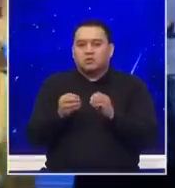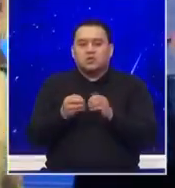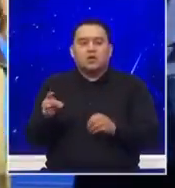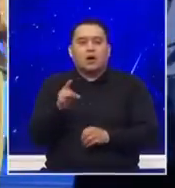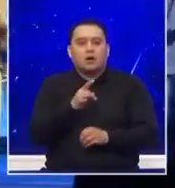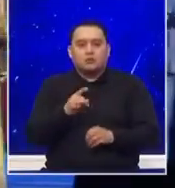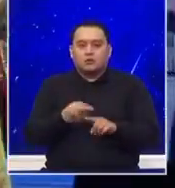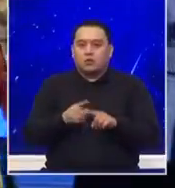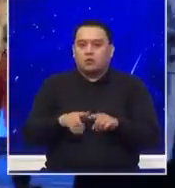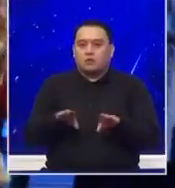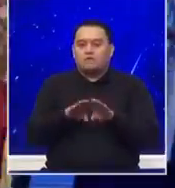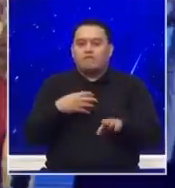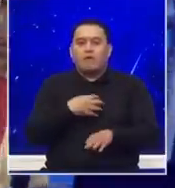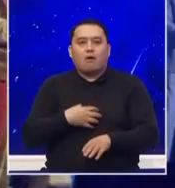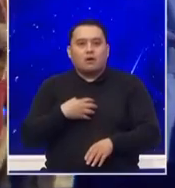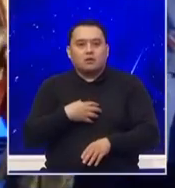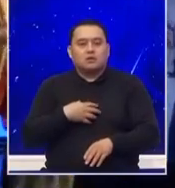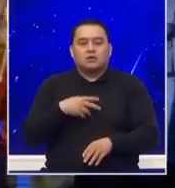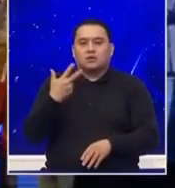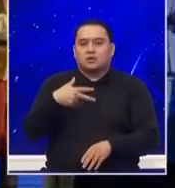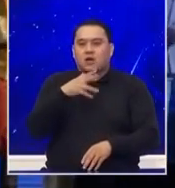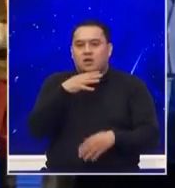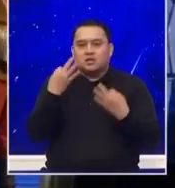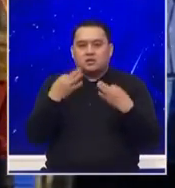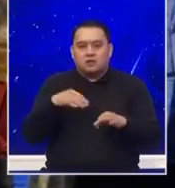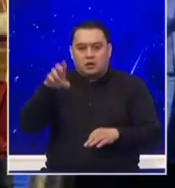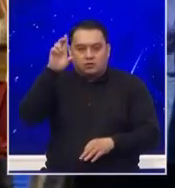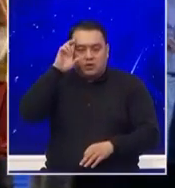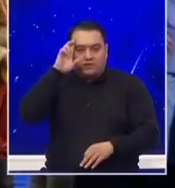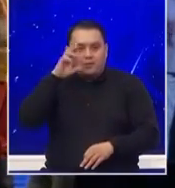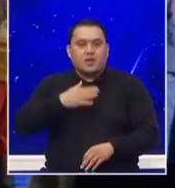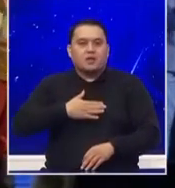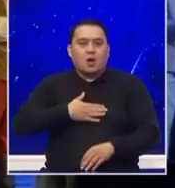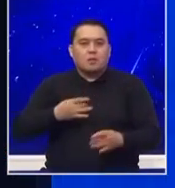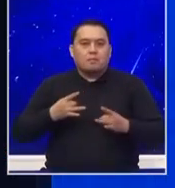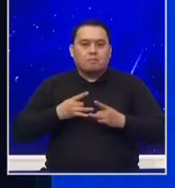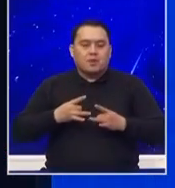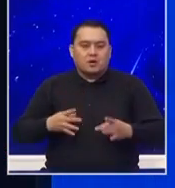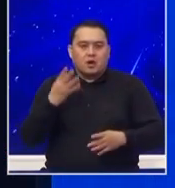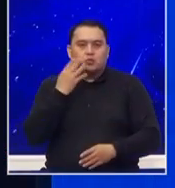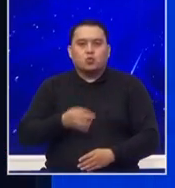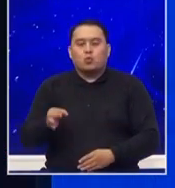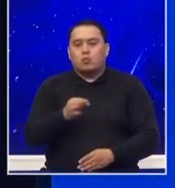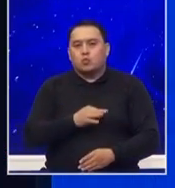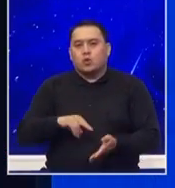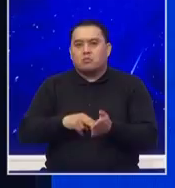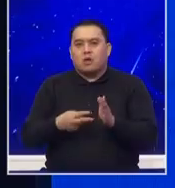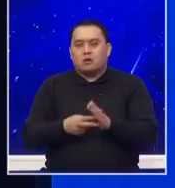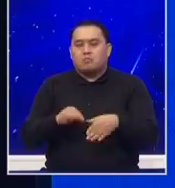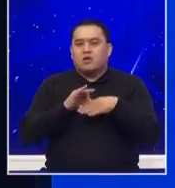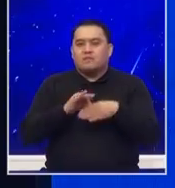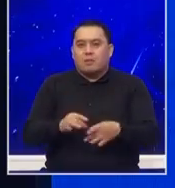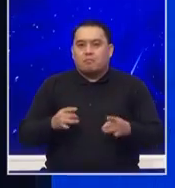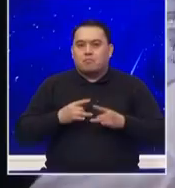масштаба. Однако одним из важных является 30-летие независимости нашей страны. В честь праздничной даты в Алматинской области запланировано